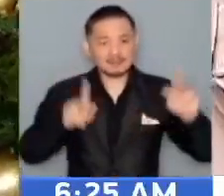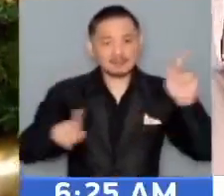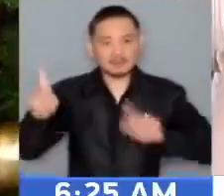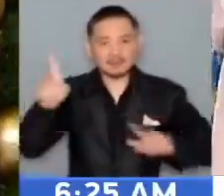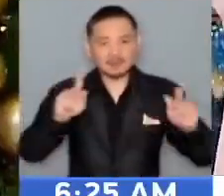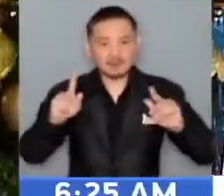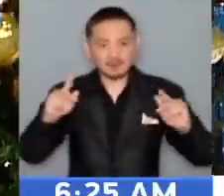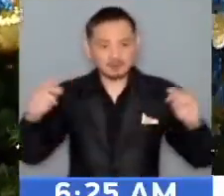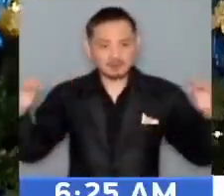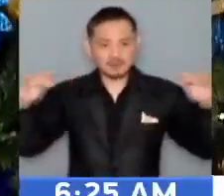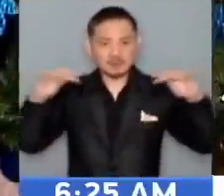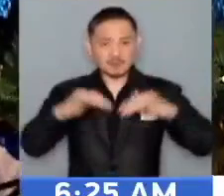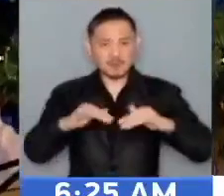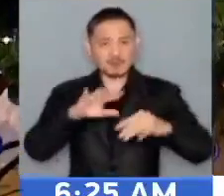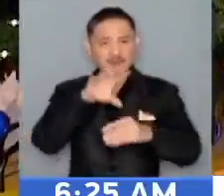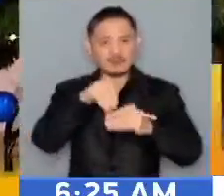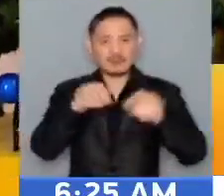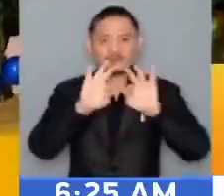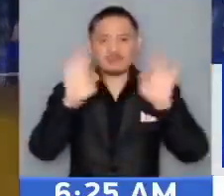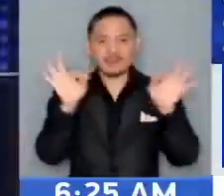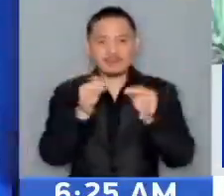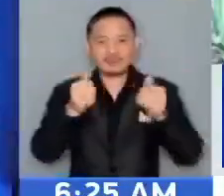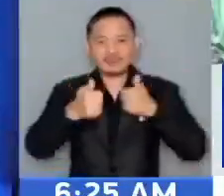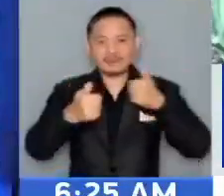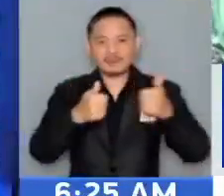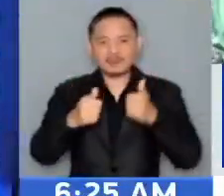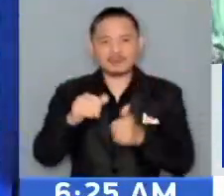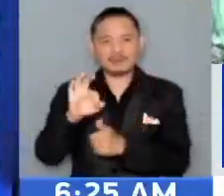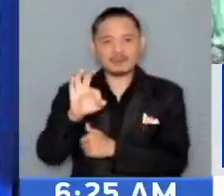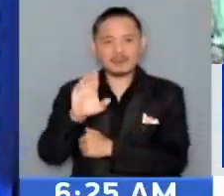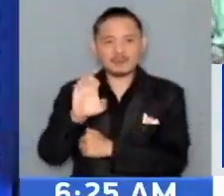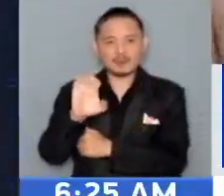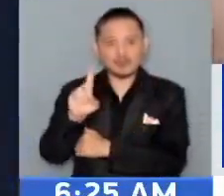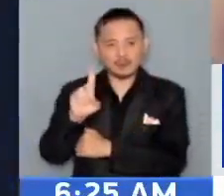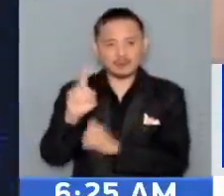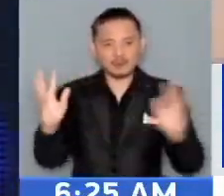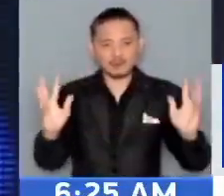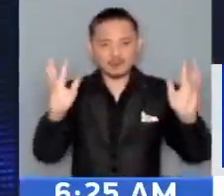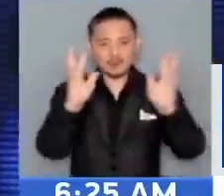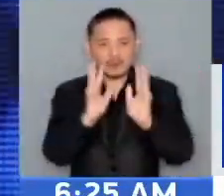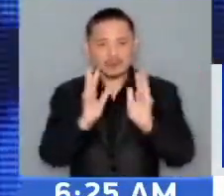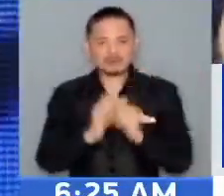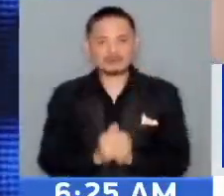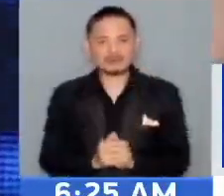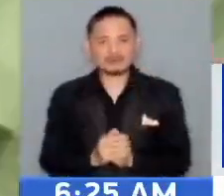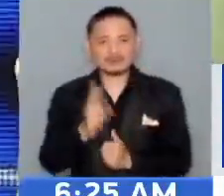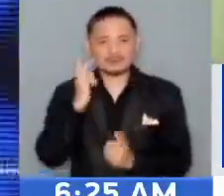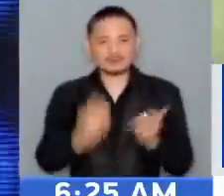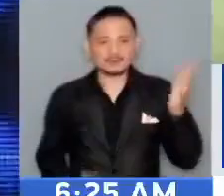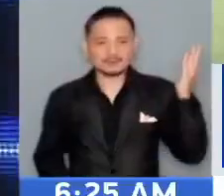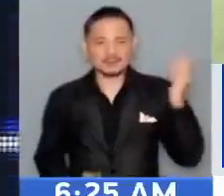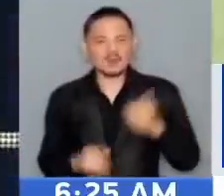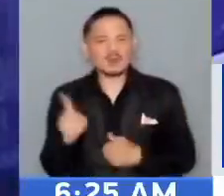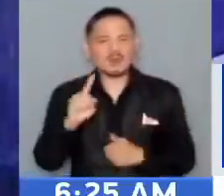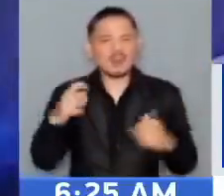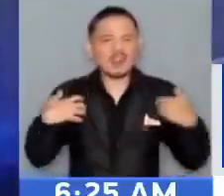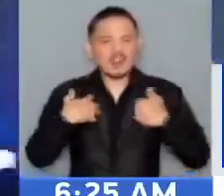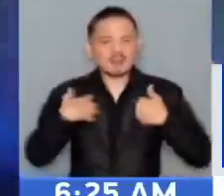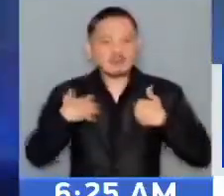Feud. Anong sound ng animal ang kaya mong gayahin? Roar!